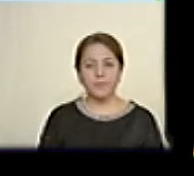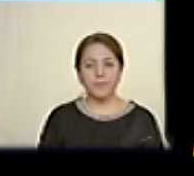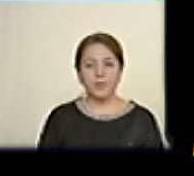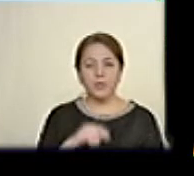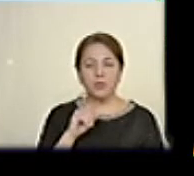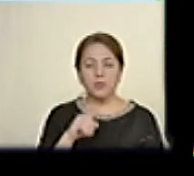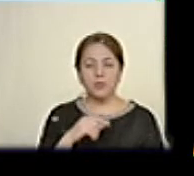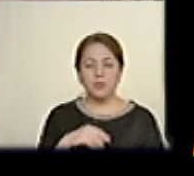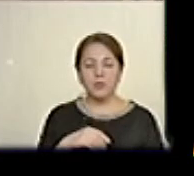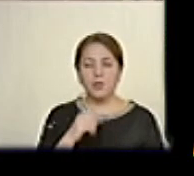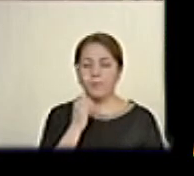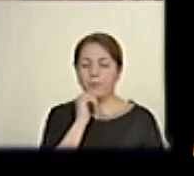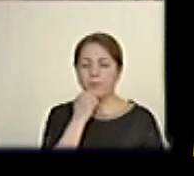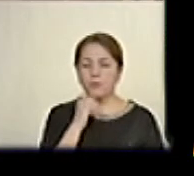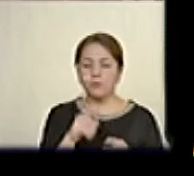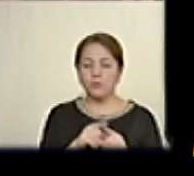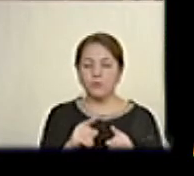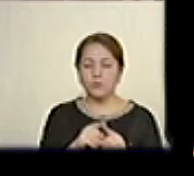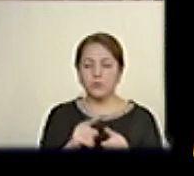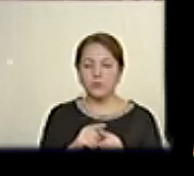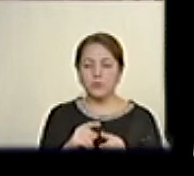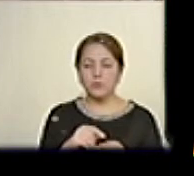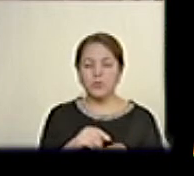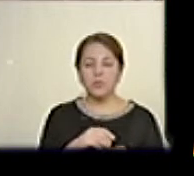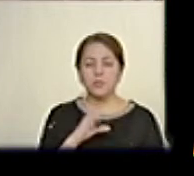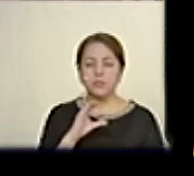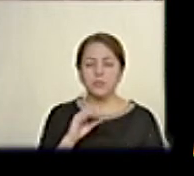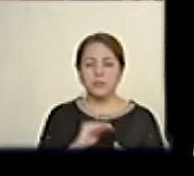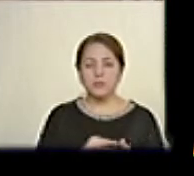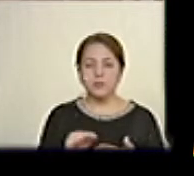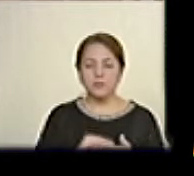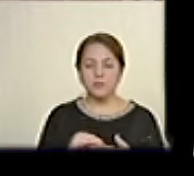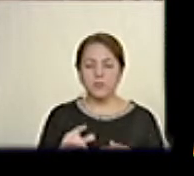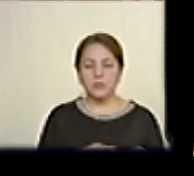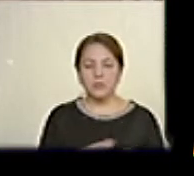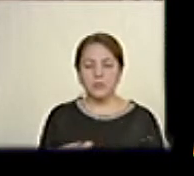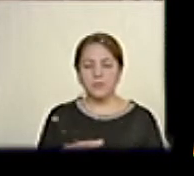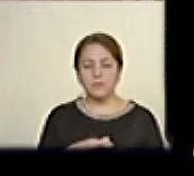создавая действие произведения.